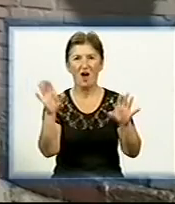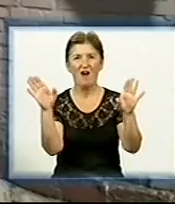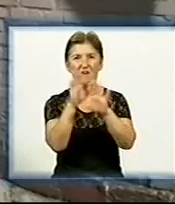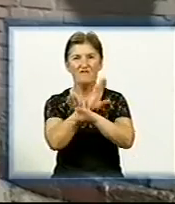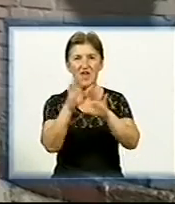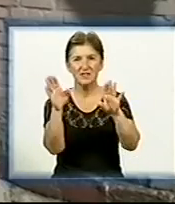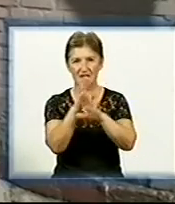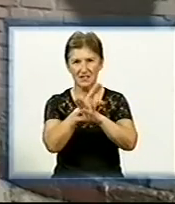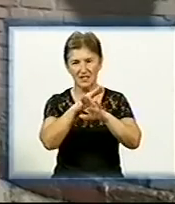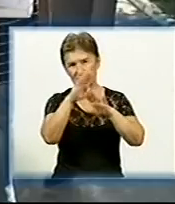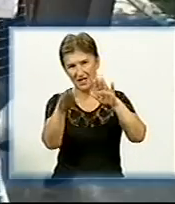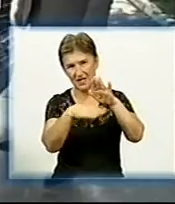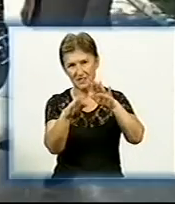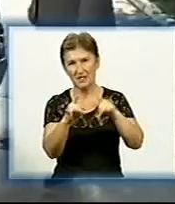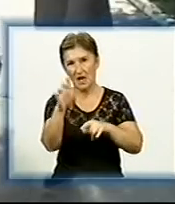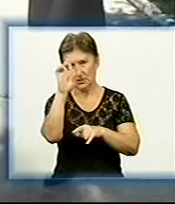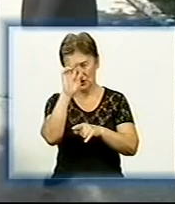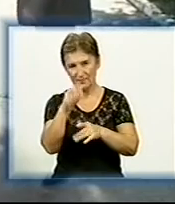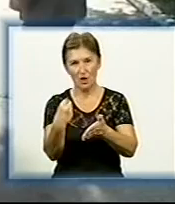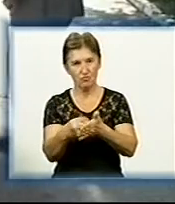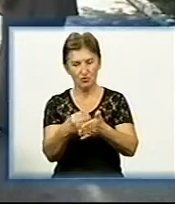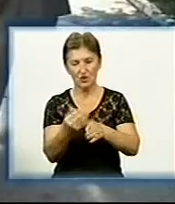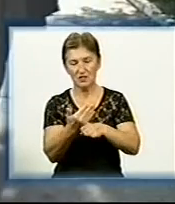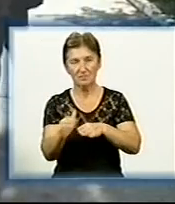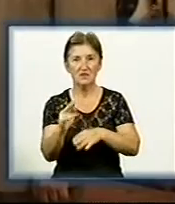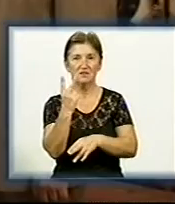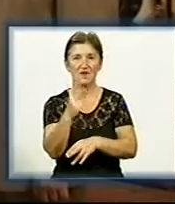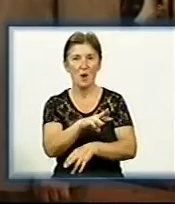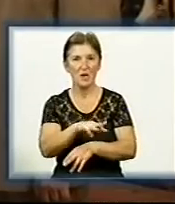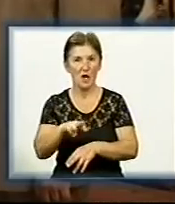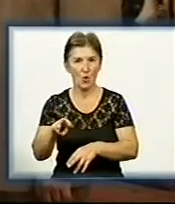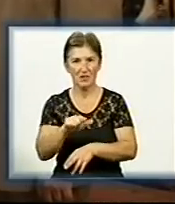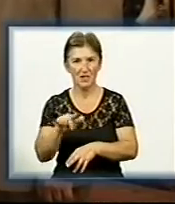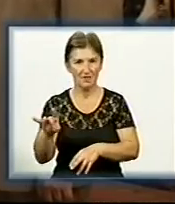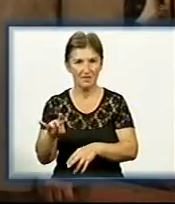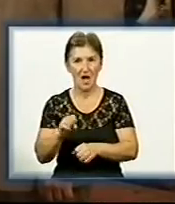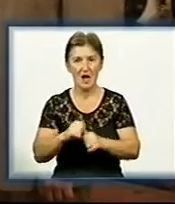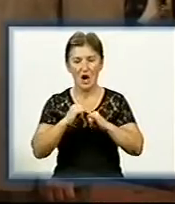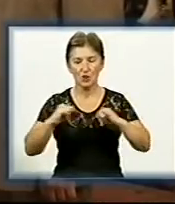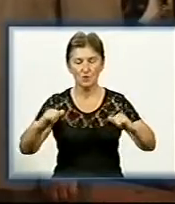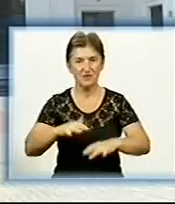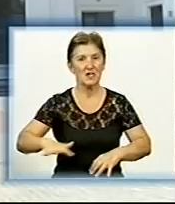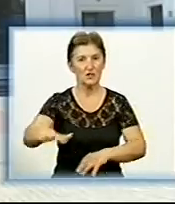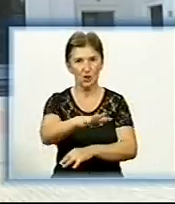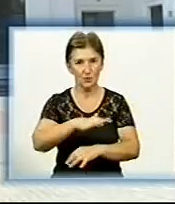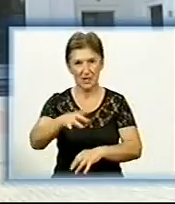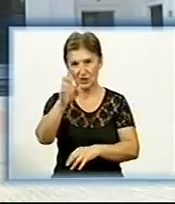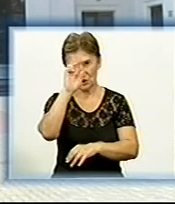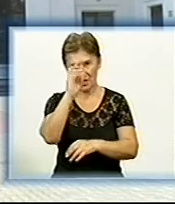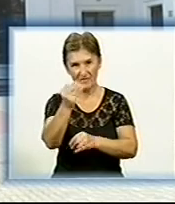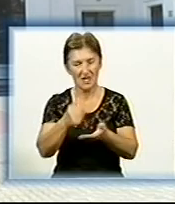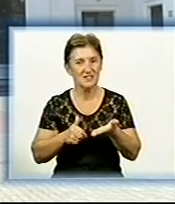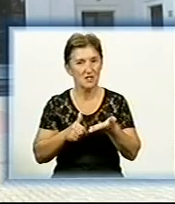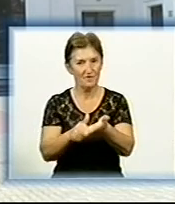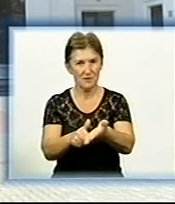системи. На усі роботи з державного бюджету витратять понад 2 мільйона гривень. Загалом же на розвиток території область отримала державну субвенцію у